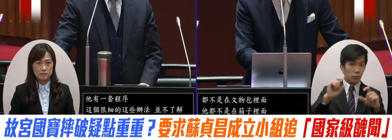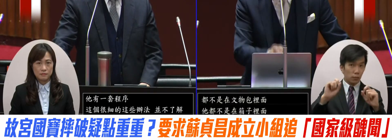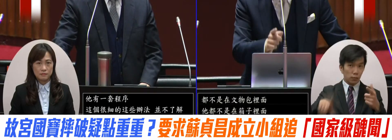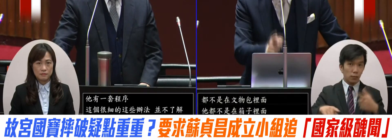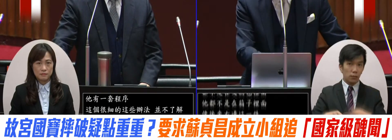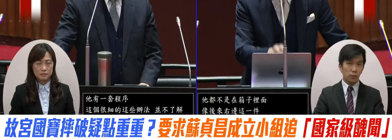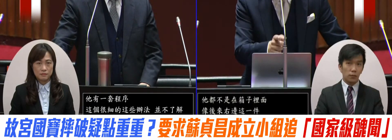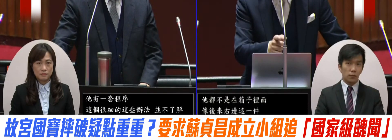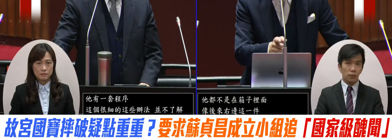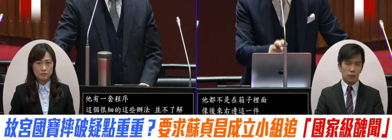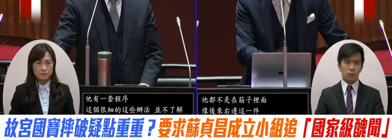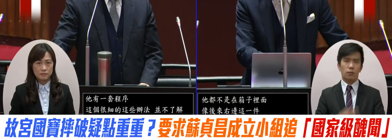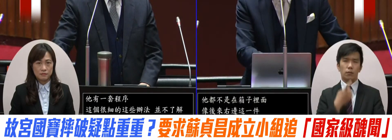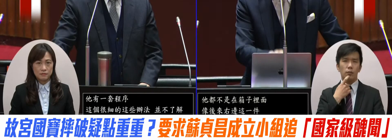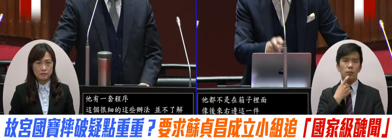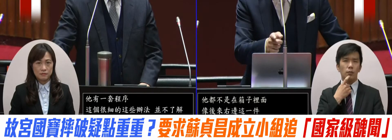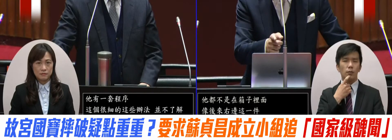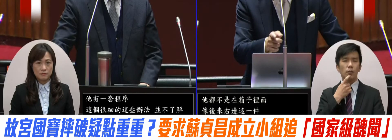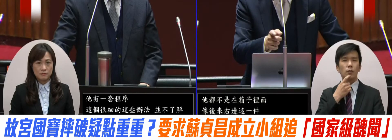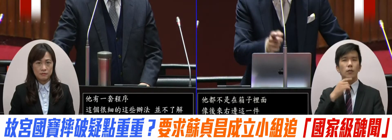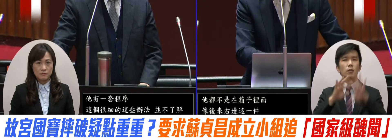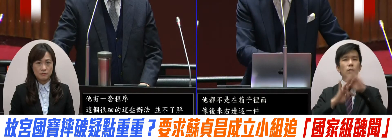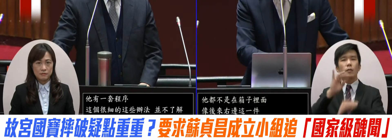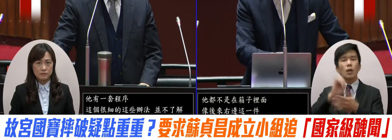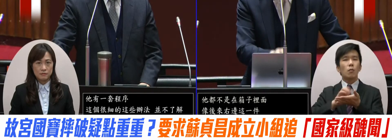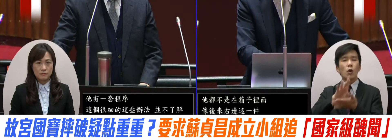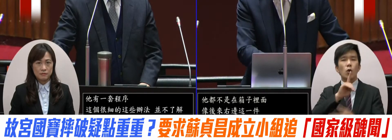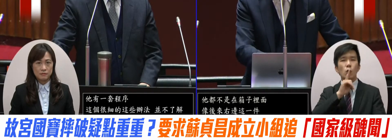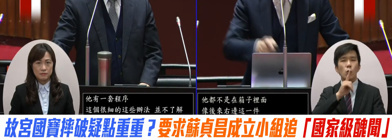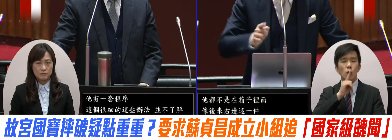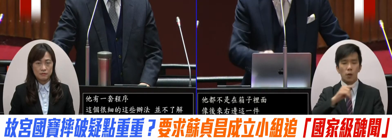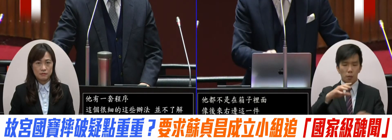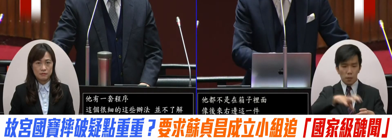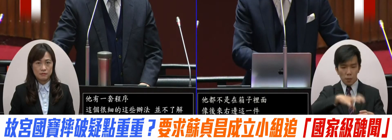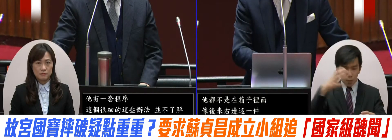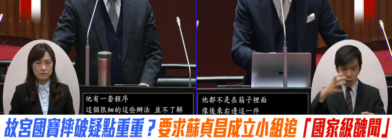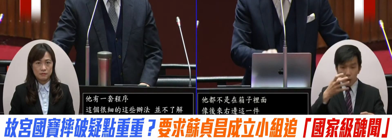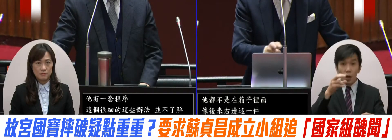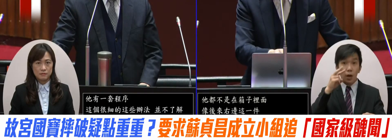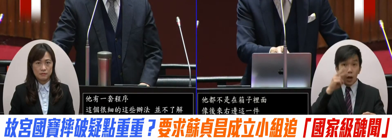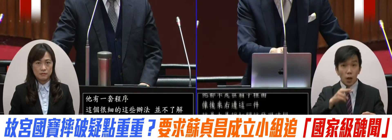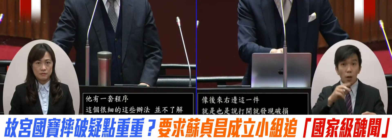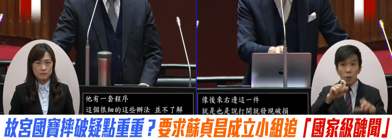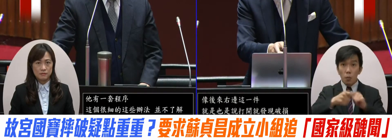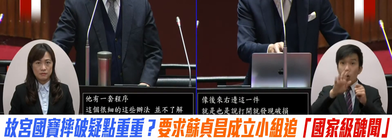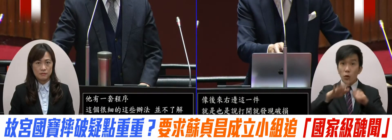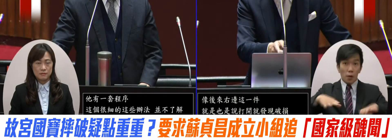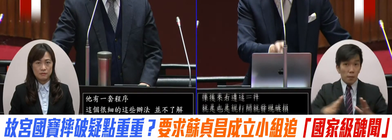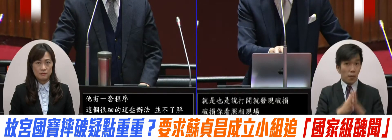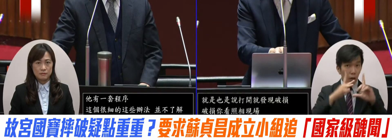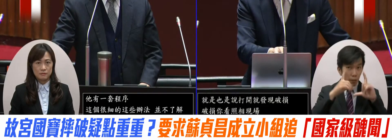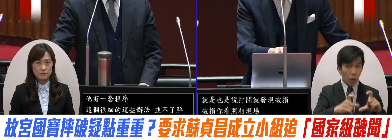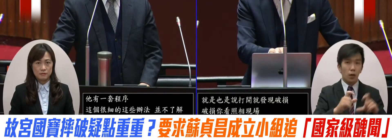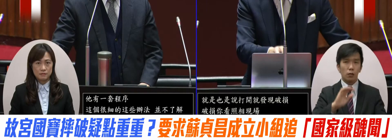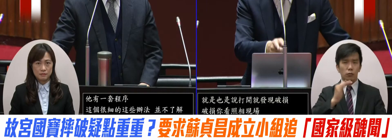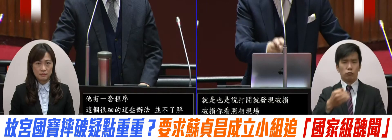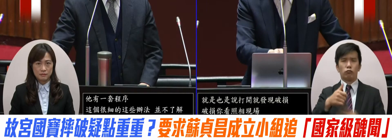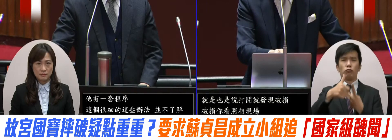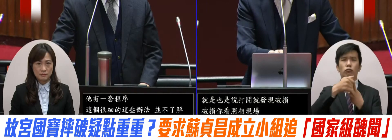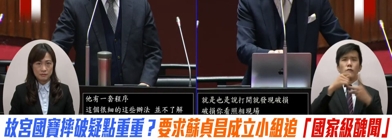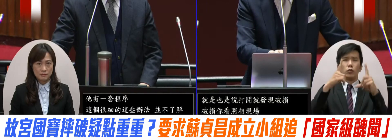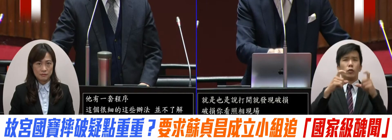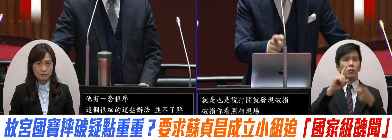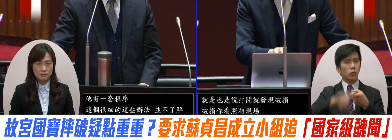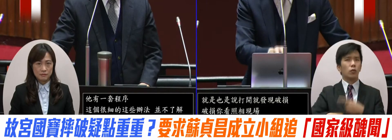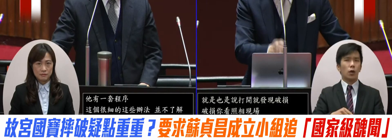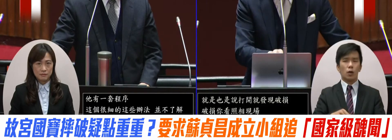以到底你调查报告也说是一裂，一看到它裂马上就拍照，那为什么第一张照片已经在桌子上，在盒子